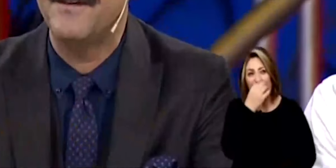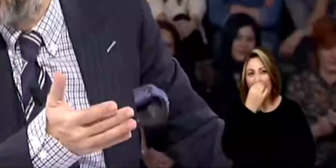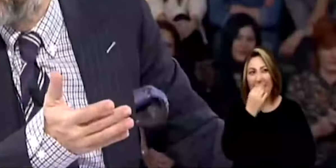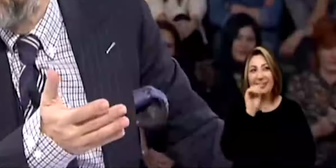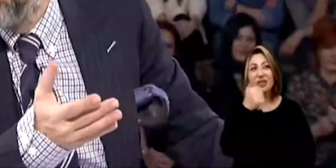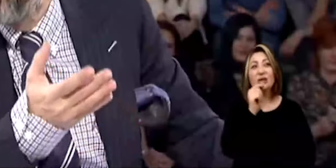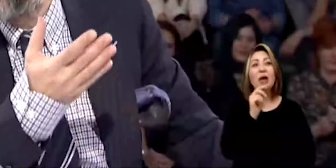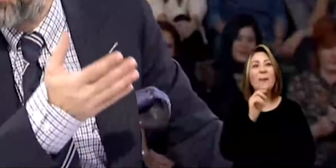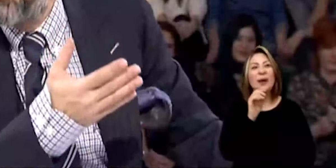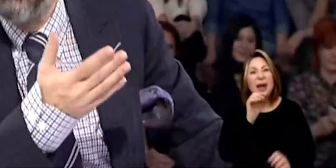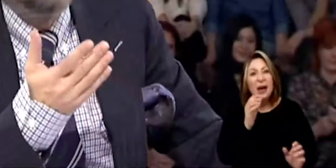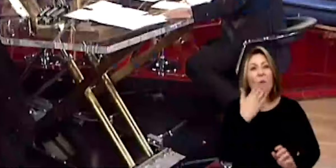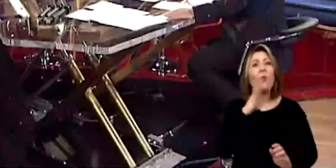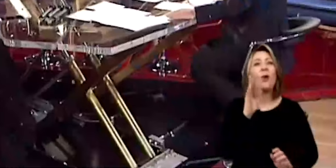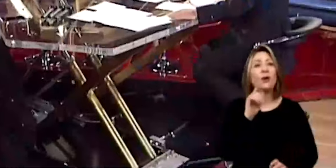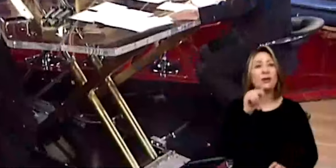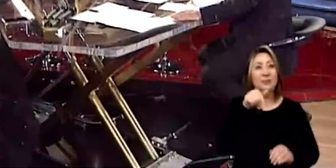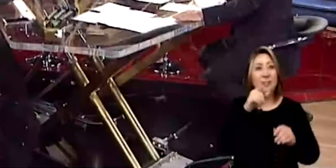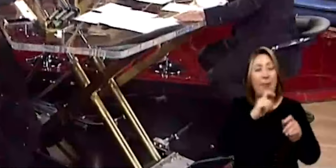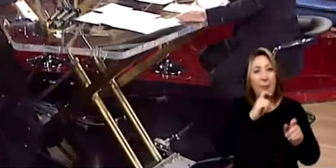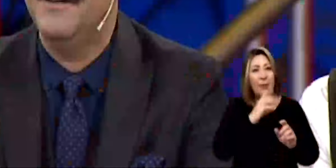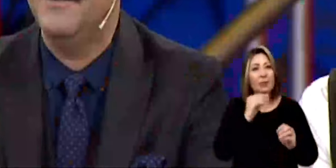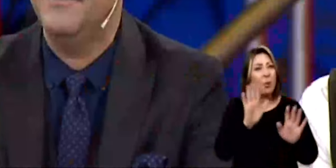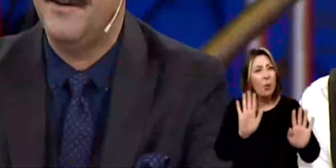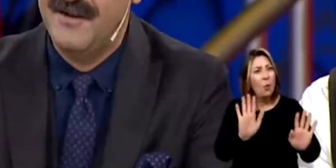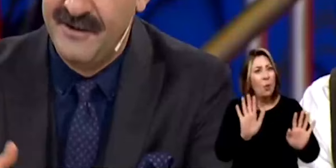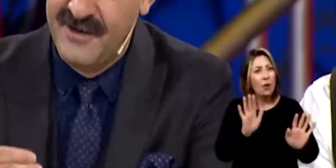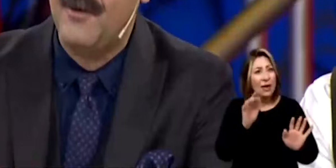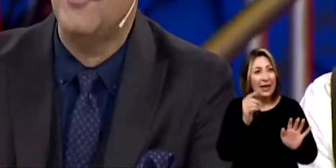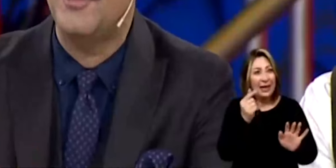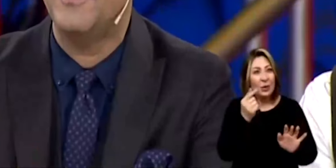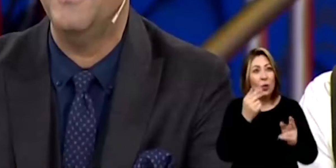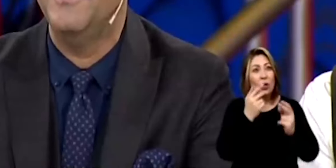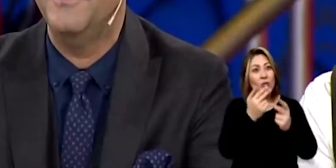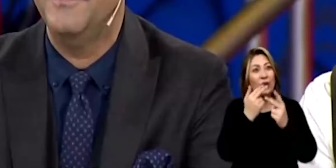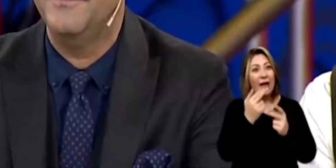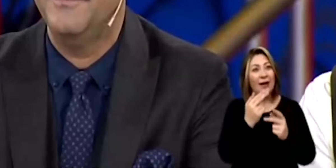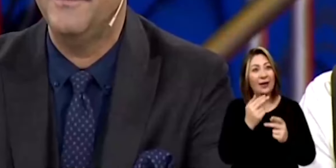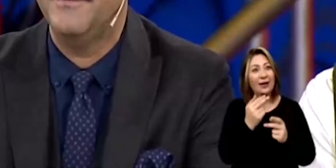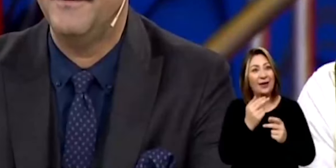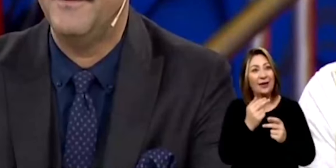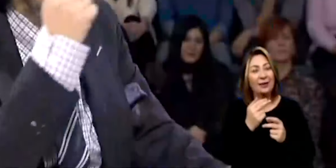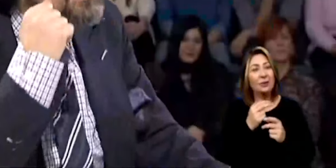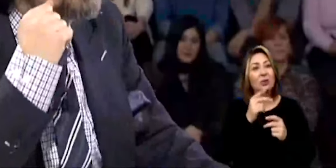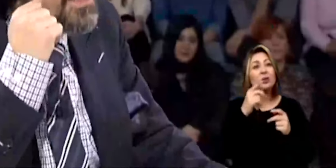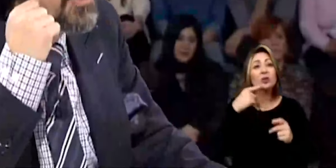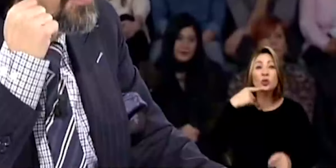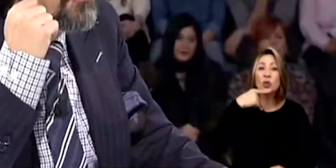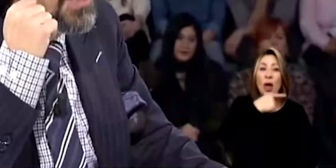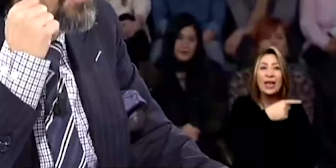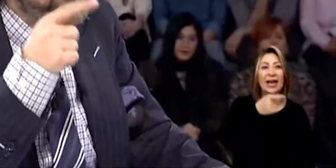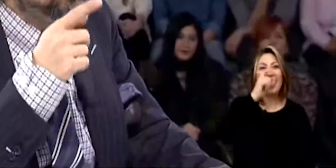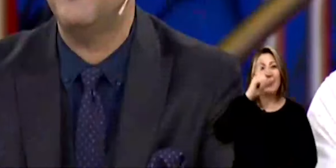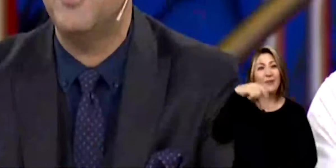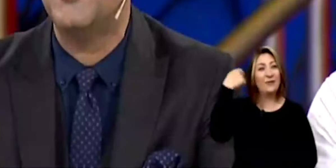hiç kekelemiyor. Yok, başka... Zaten tekledim işte şu anda. Hayır, onun teklemedin. Için... Nerede tekledin? Hayır, konuşarak. Zoraki Kral diye